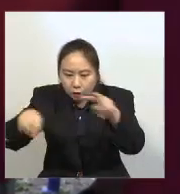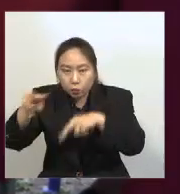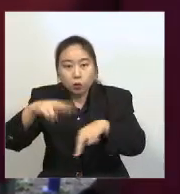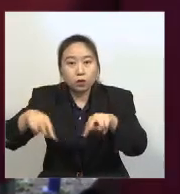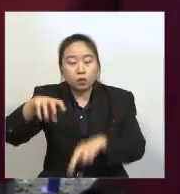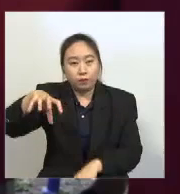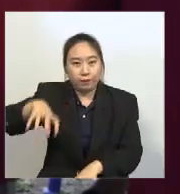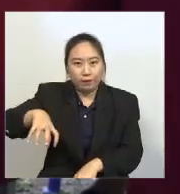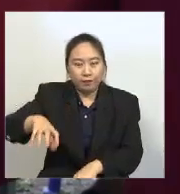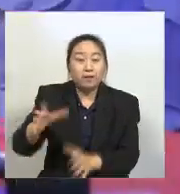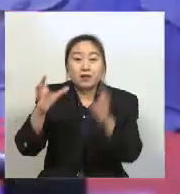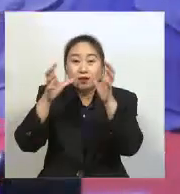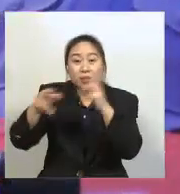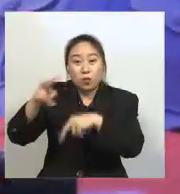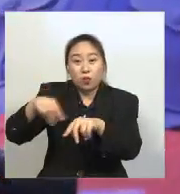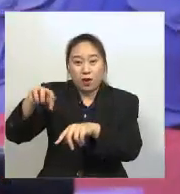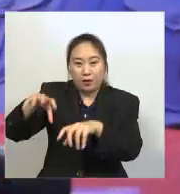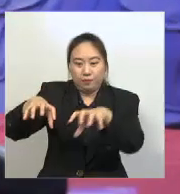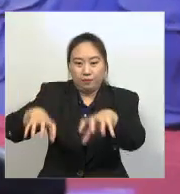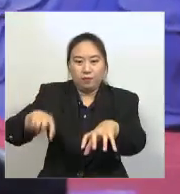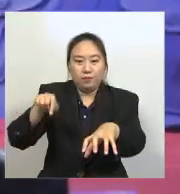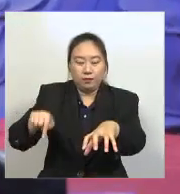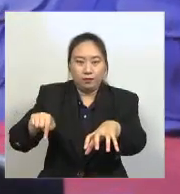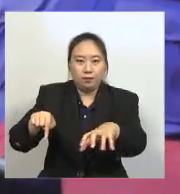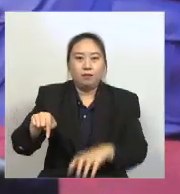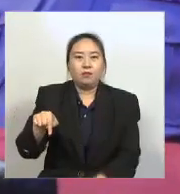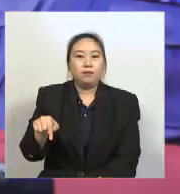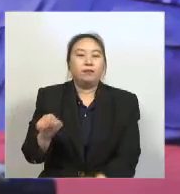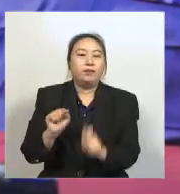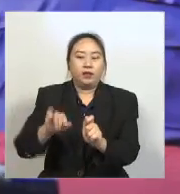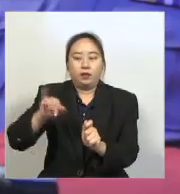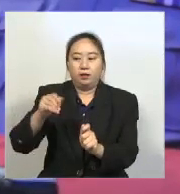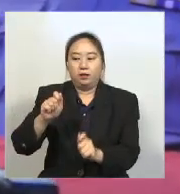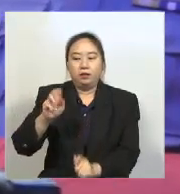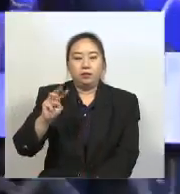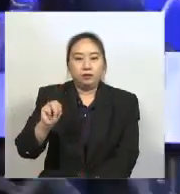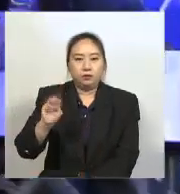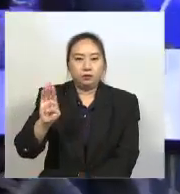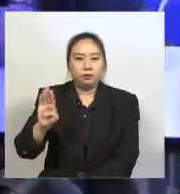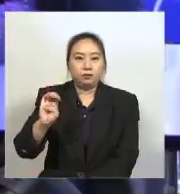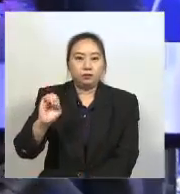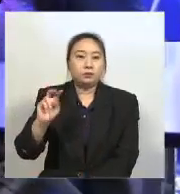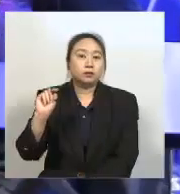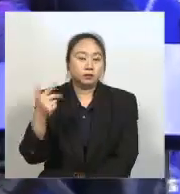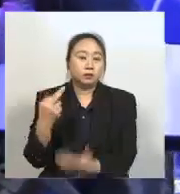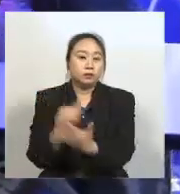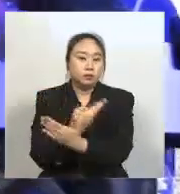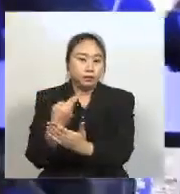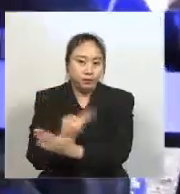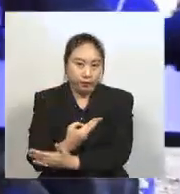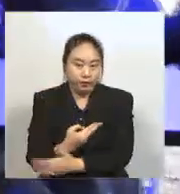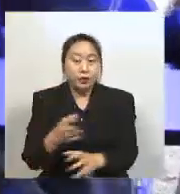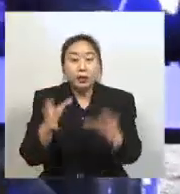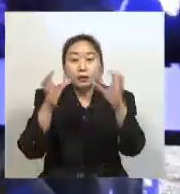ที่สถานีเพาะเลี้ยงสัตว์ป่าเขาประทับช้างตำบลปากช่องอำเภอจอมบึงจังหวัดราชบุรีซึ่งได้รับเสือโคร่งที่ตรว